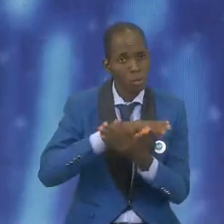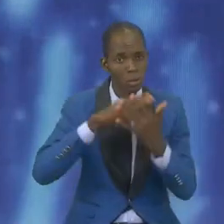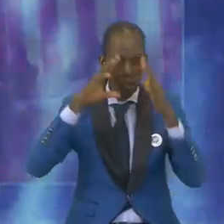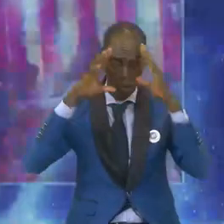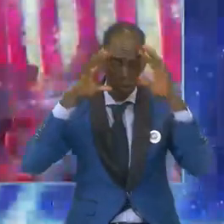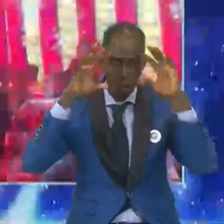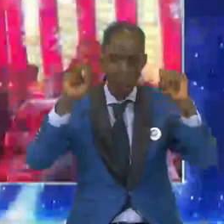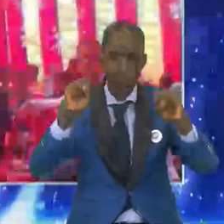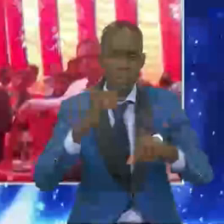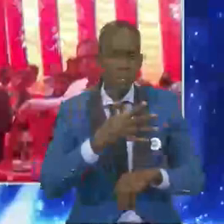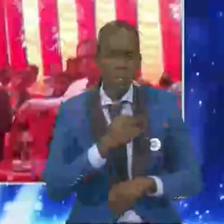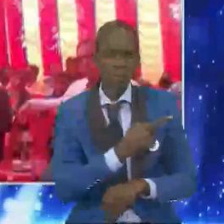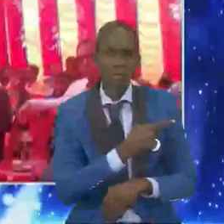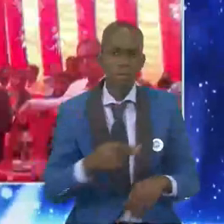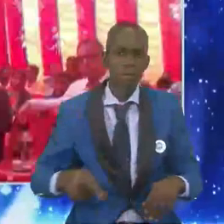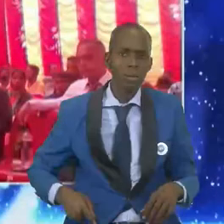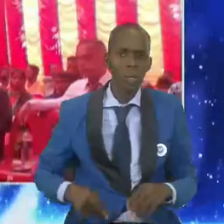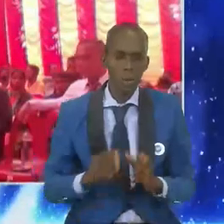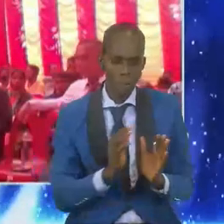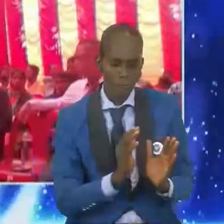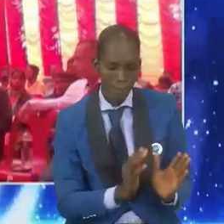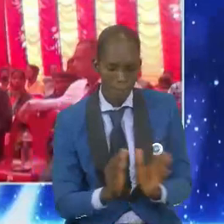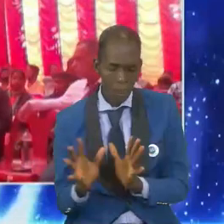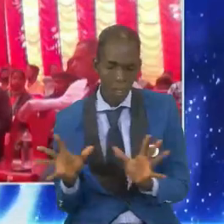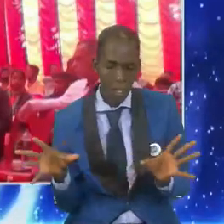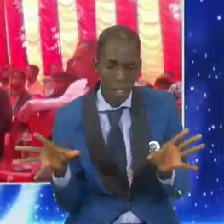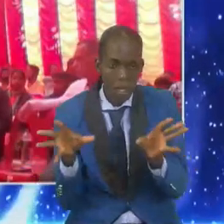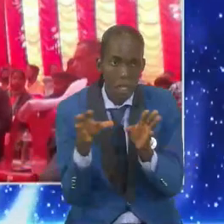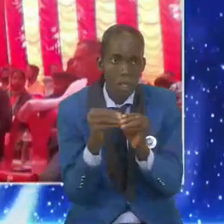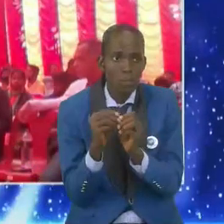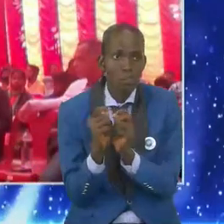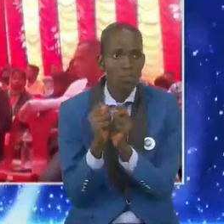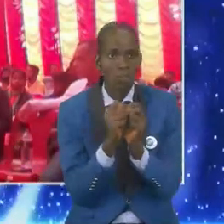Verset 6. Puis, ses chefs et ses satrapes